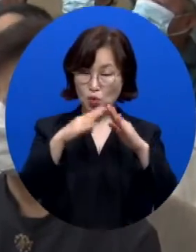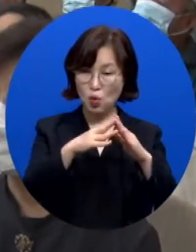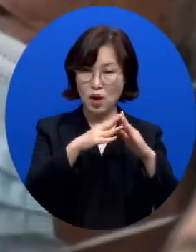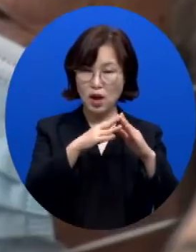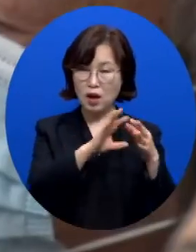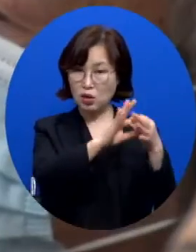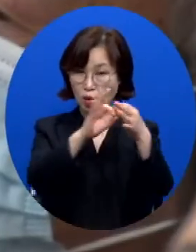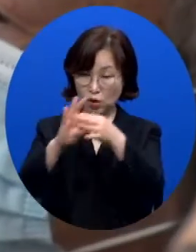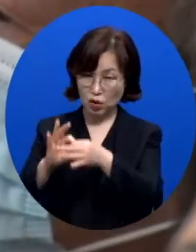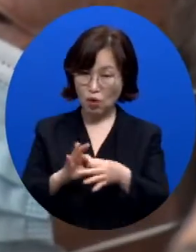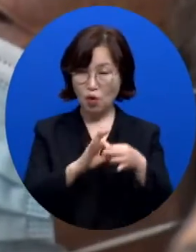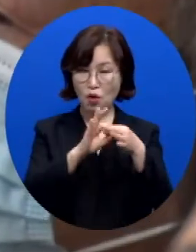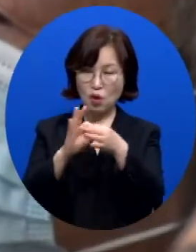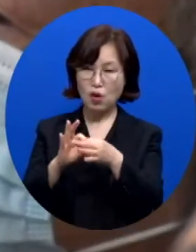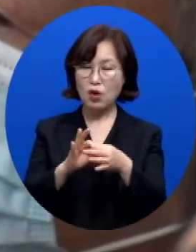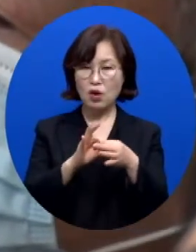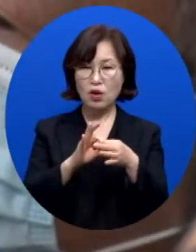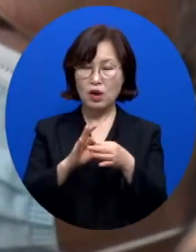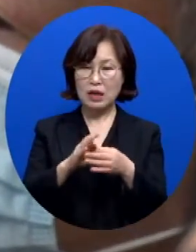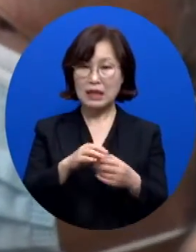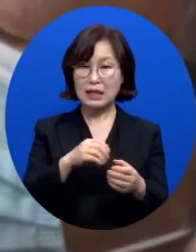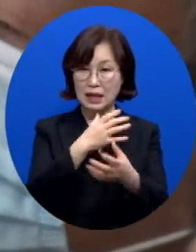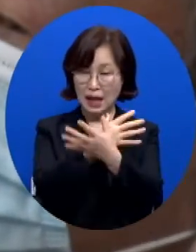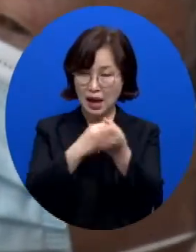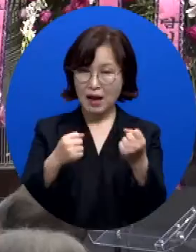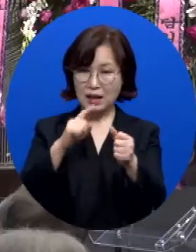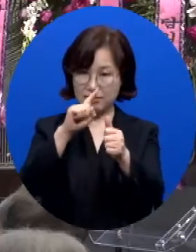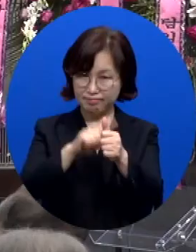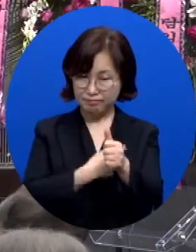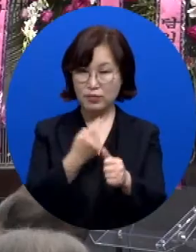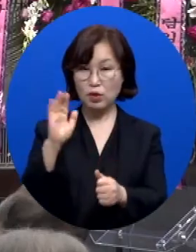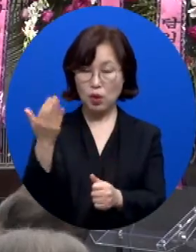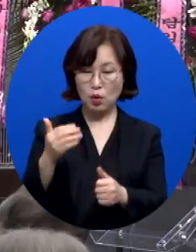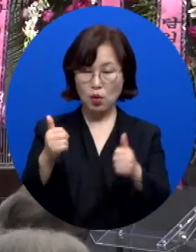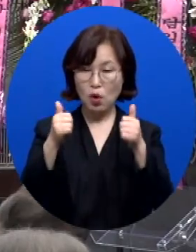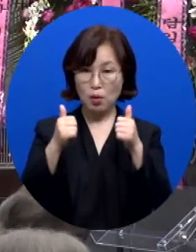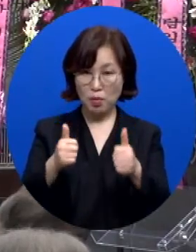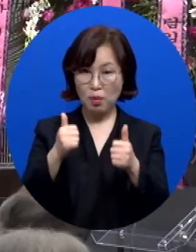극적으로 성사됐고 코로나 상황에서도 지연 없이 법원의